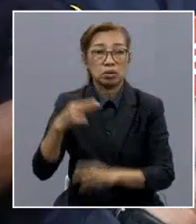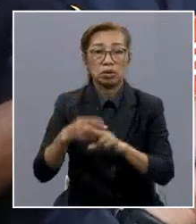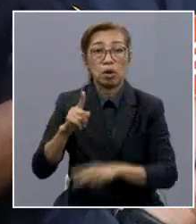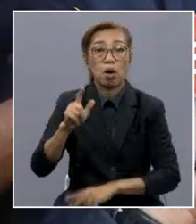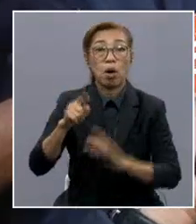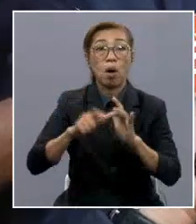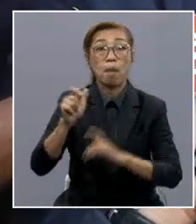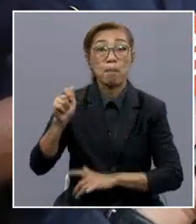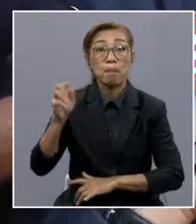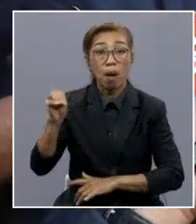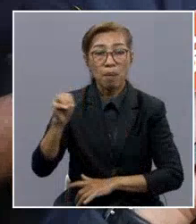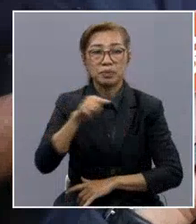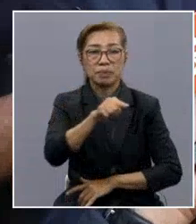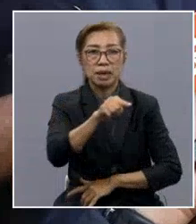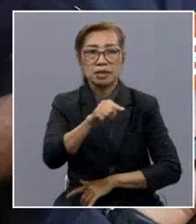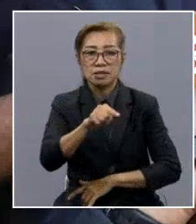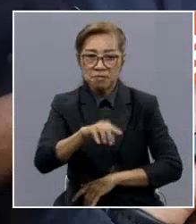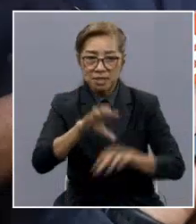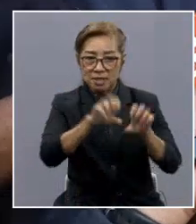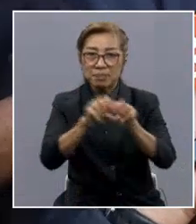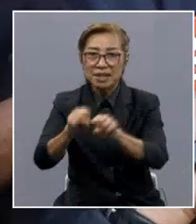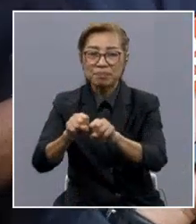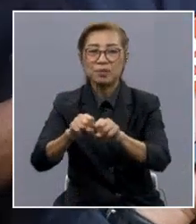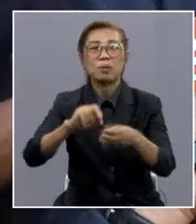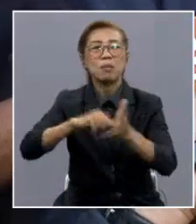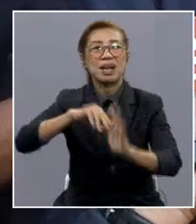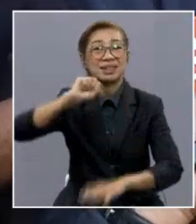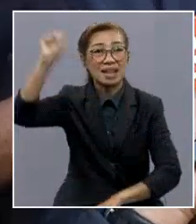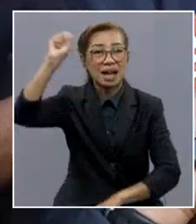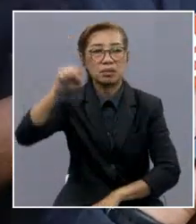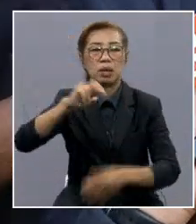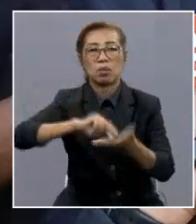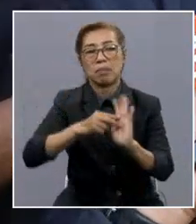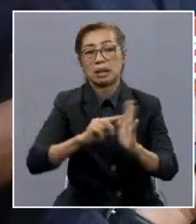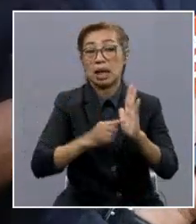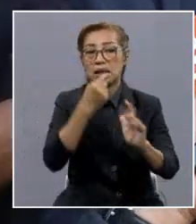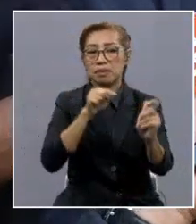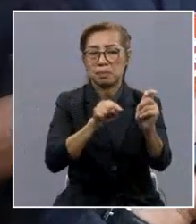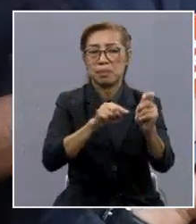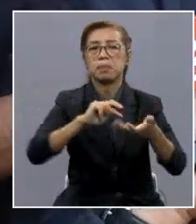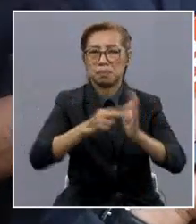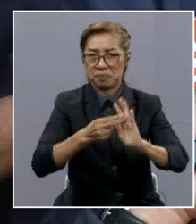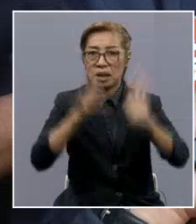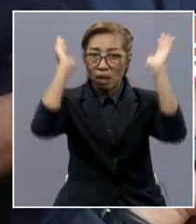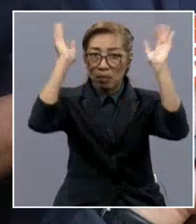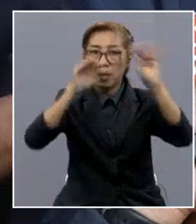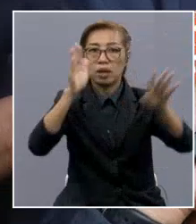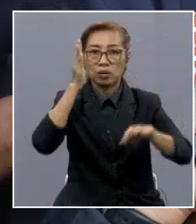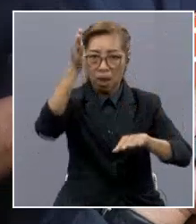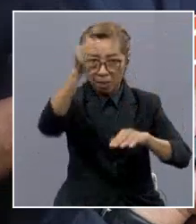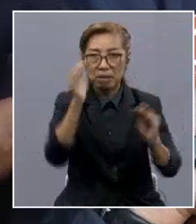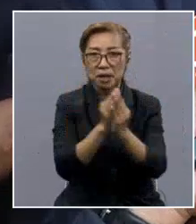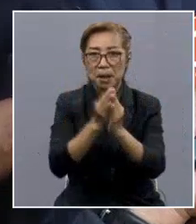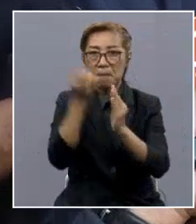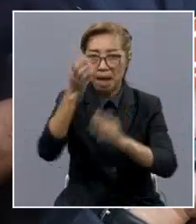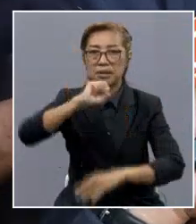นะศัตรูประมาณนั้นก็เลยเชื่อว่าการหาเสียงในครั้งนี้ก็จะนำไปสู่ชัยชนะได้ทีนี้ค่ะไปสอบถามอีกคนหนึ่งคุณส